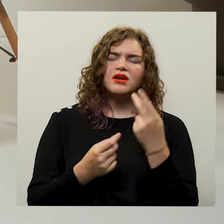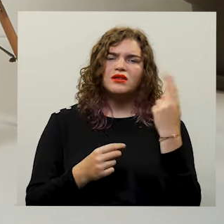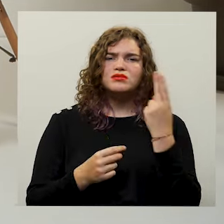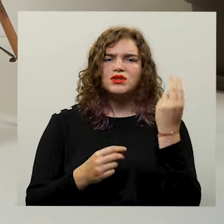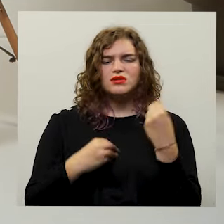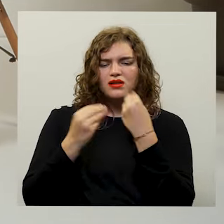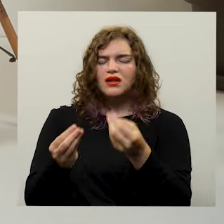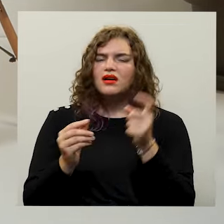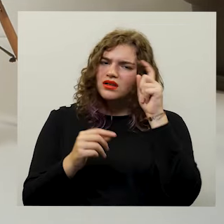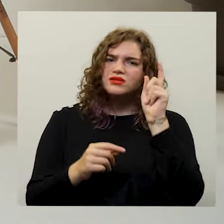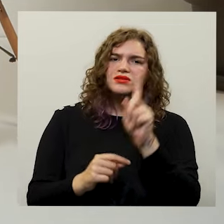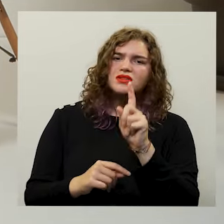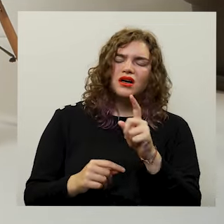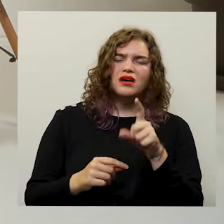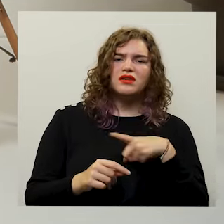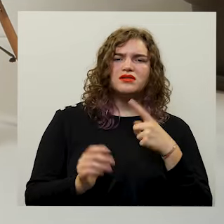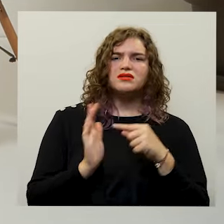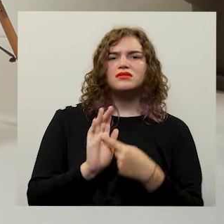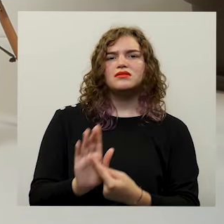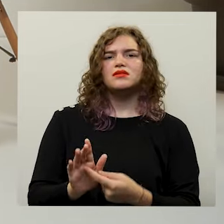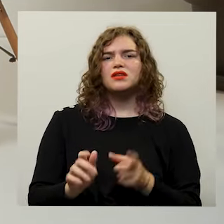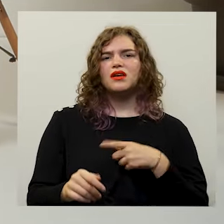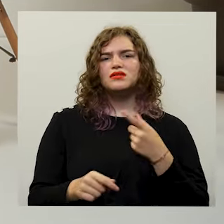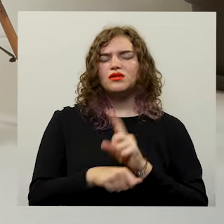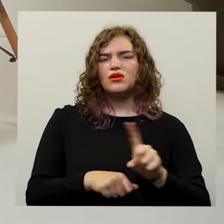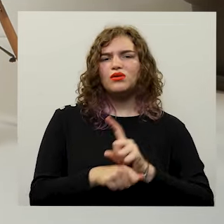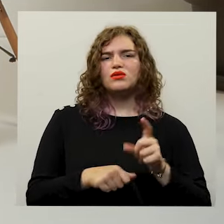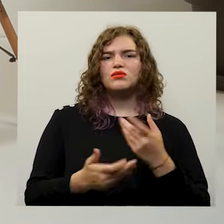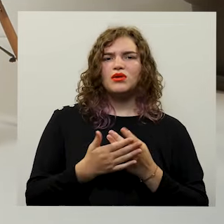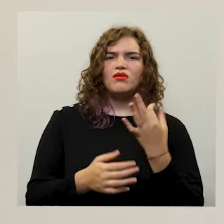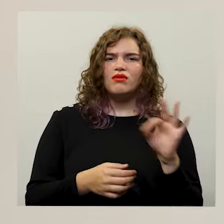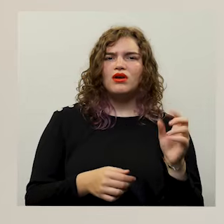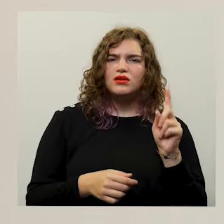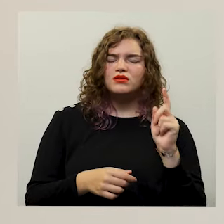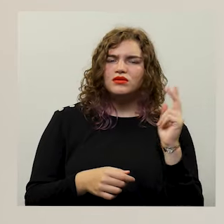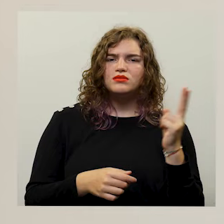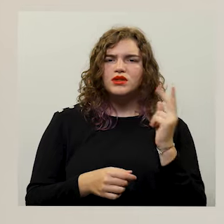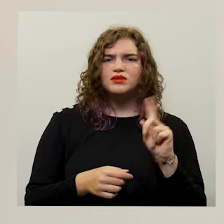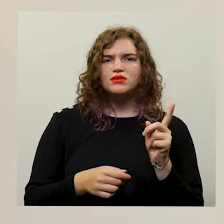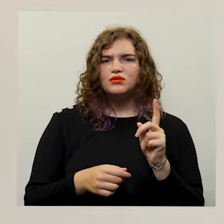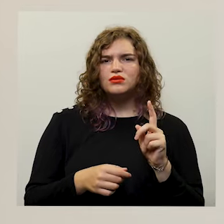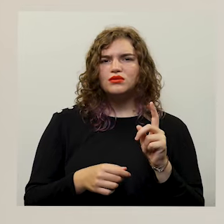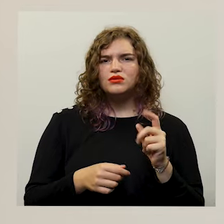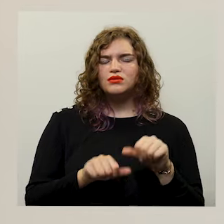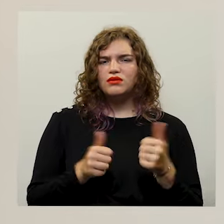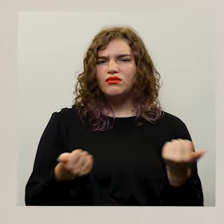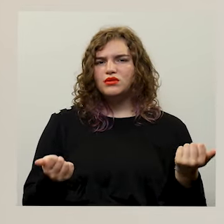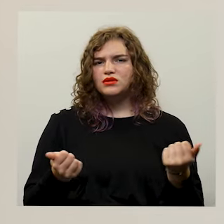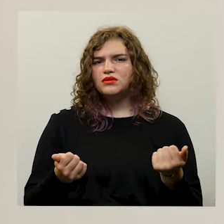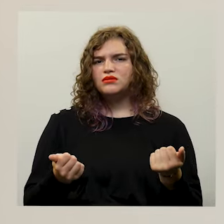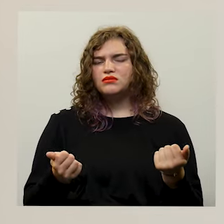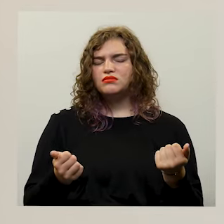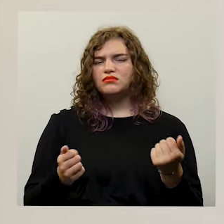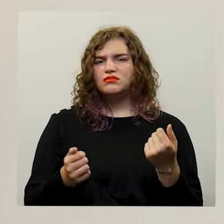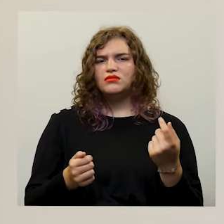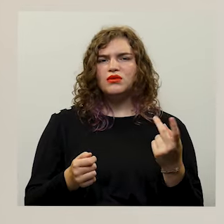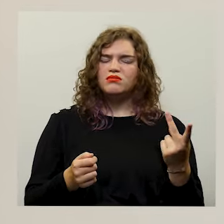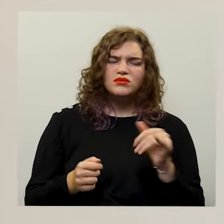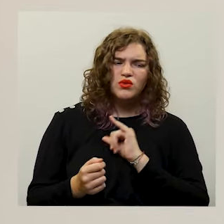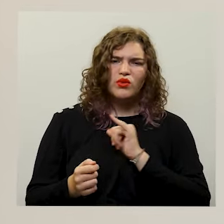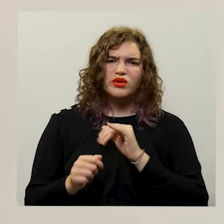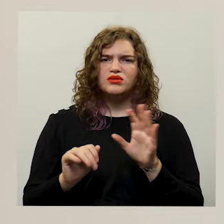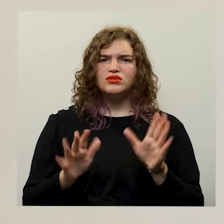cred că este un lucru după voia lui Dumnezeu să nu divorțeze soții, indiferent